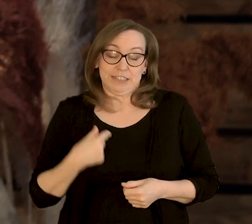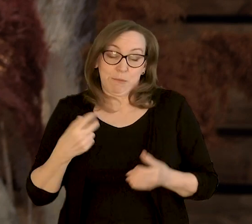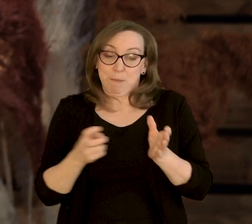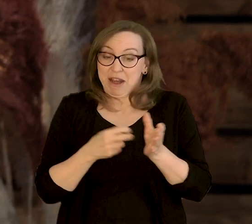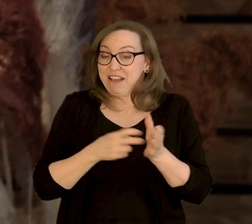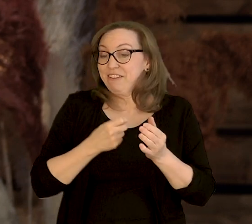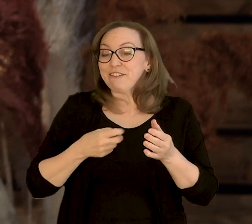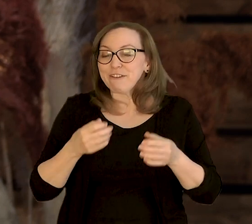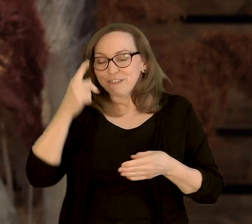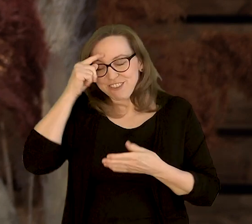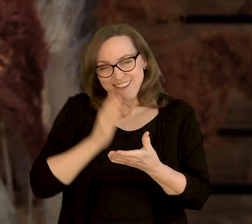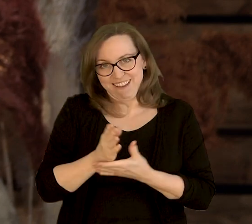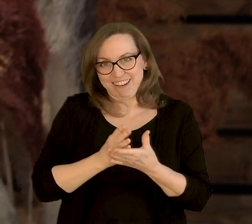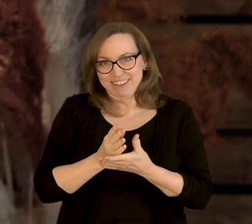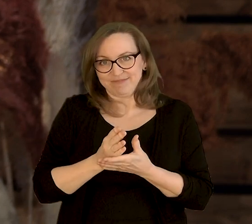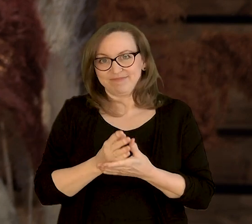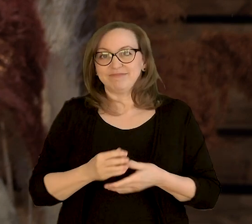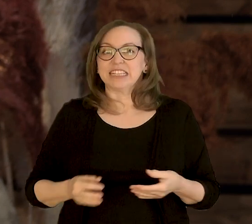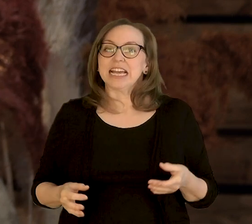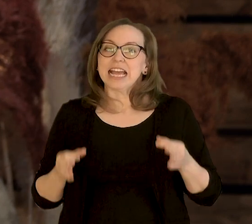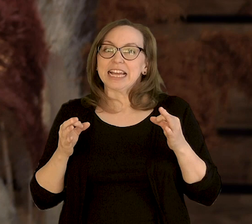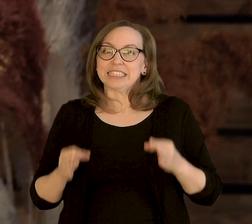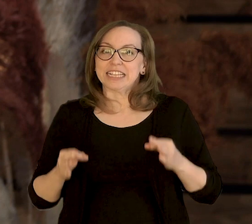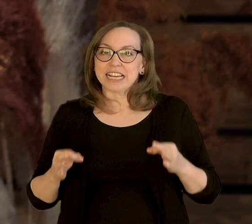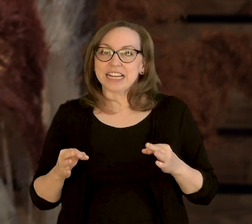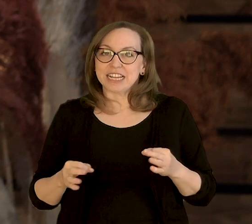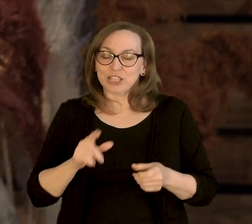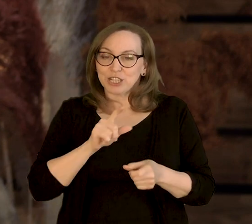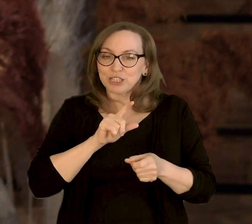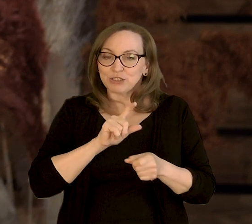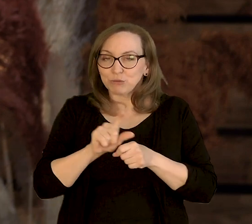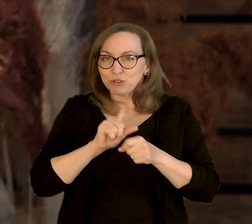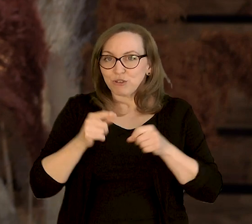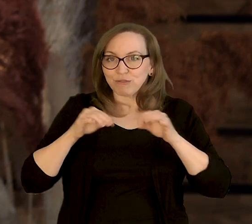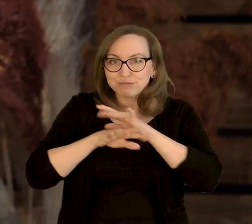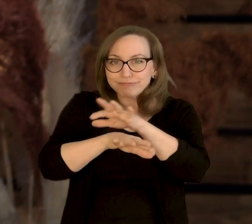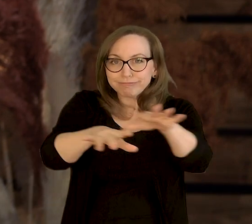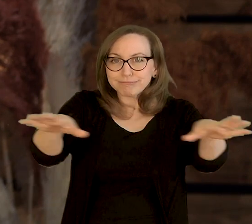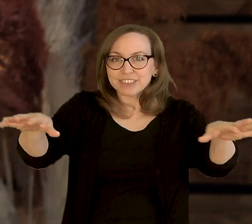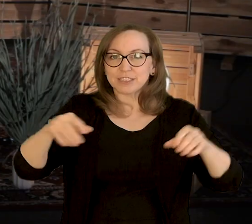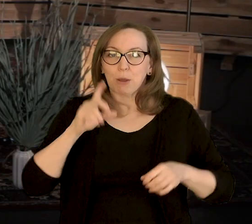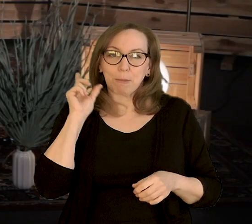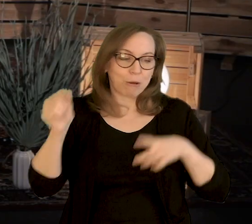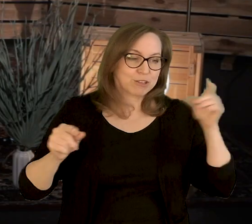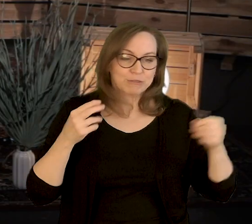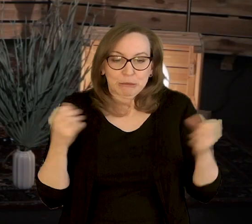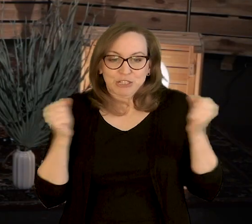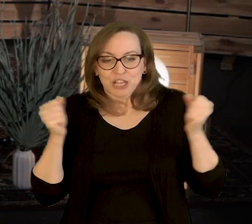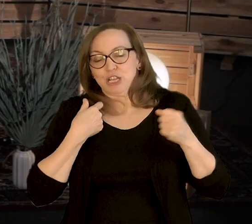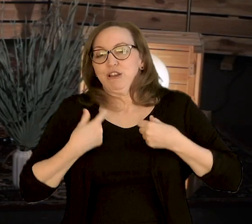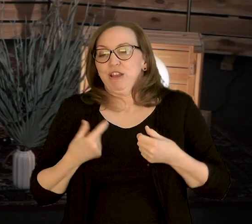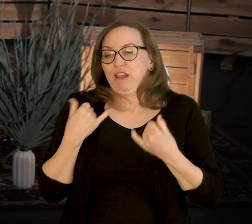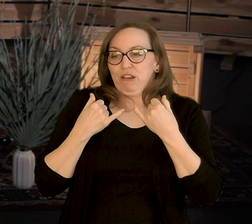Jego uczniowie zmieszani, rozproszeni, zszokowani, wystraszeni, niektórzy się Go